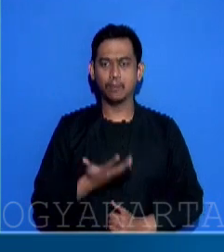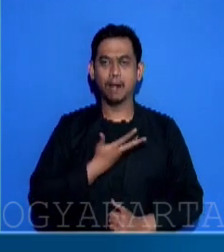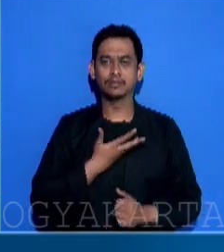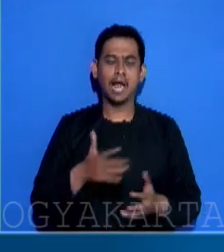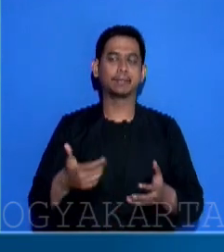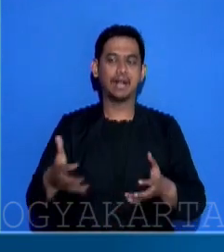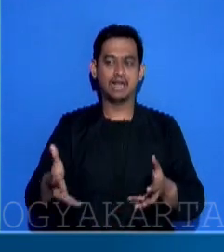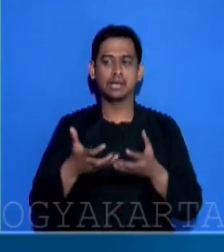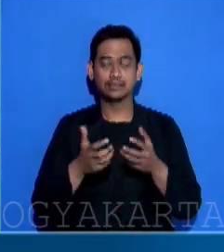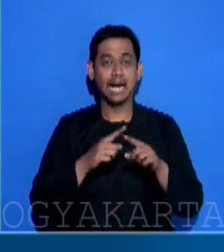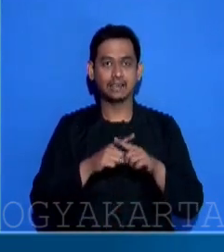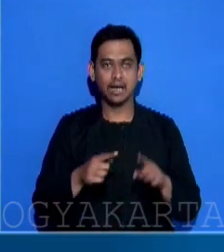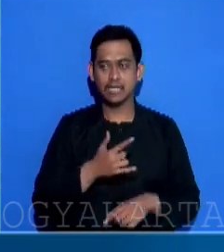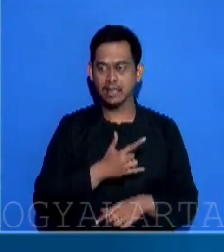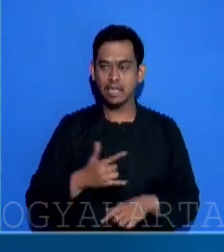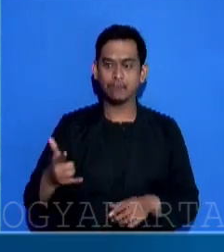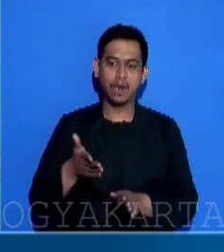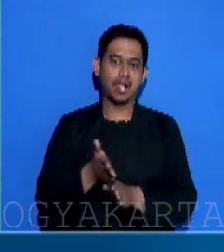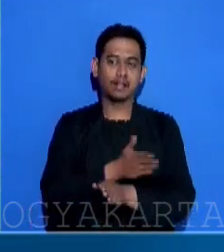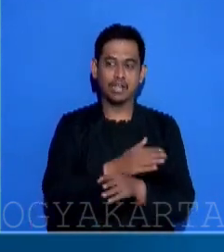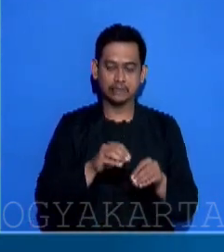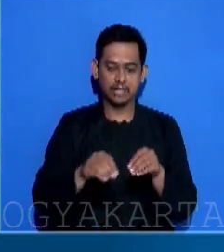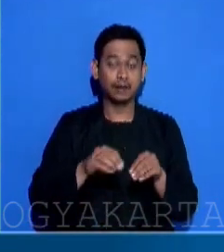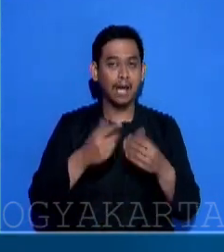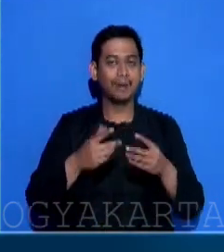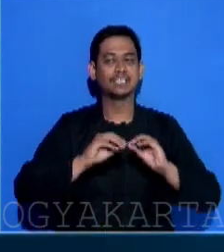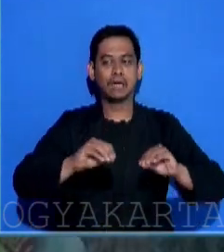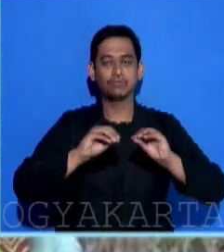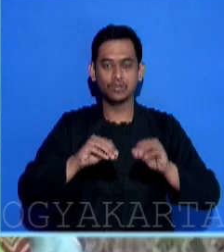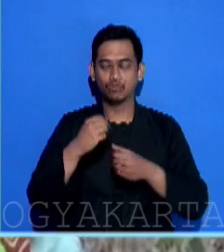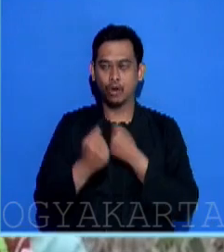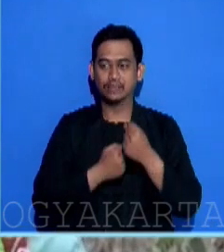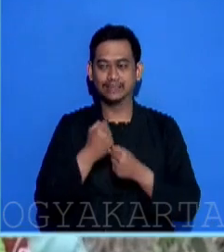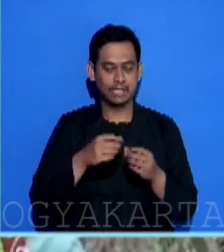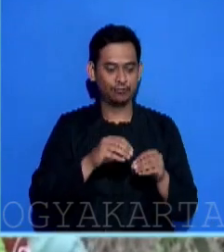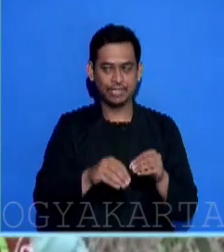hasilnya, tapi kita dari awal kita tanamkan untuk selalu berusaha giat